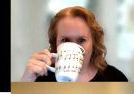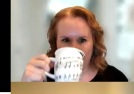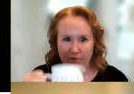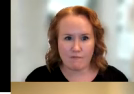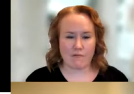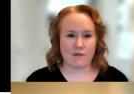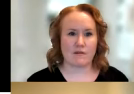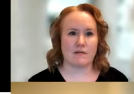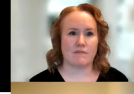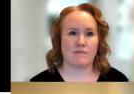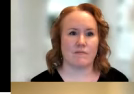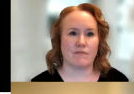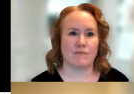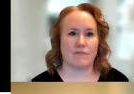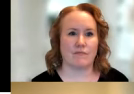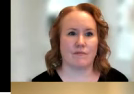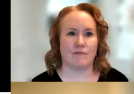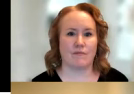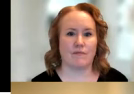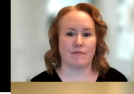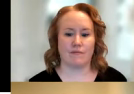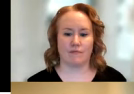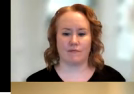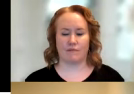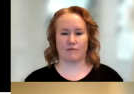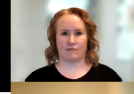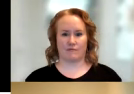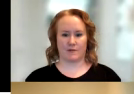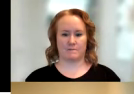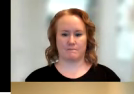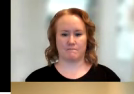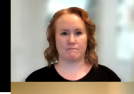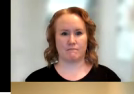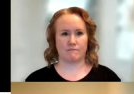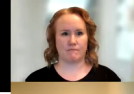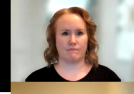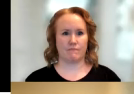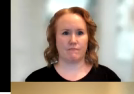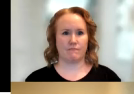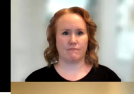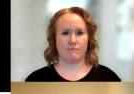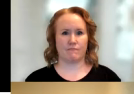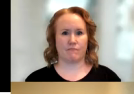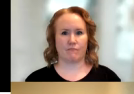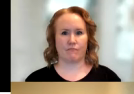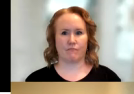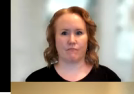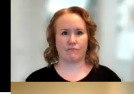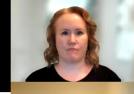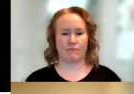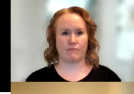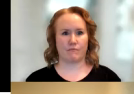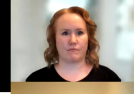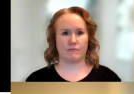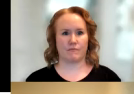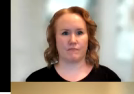også dertil tilhørende ulike rettigheter og plikter. Så har vi jo sett på